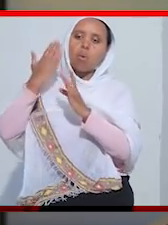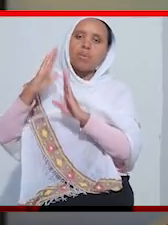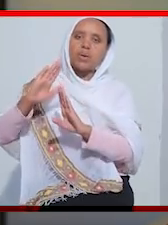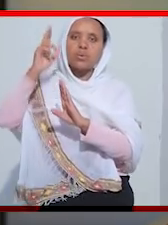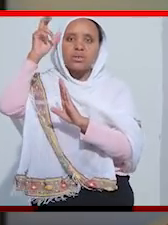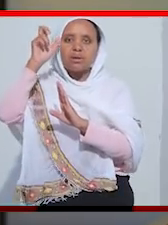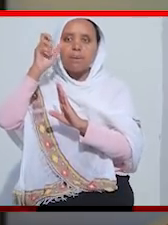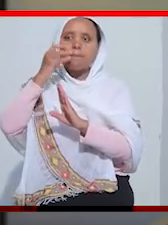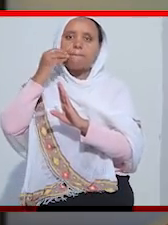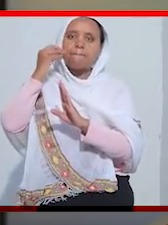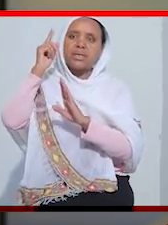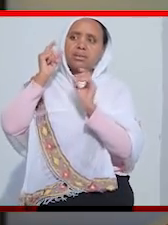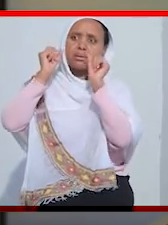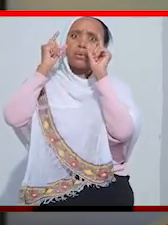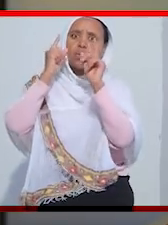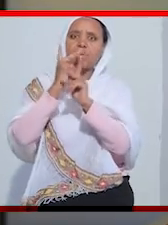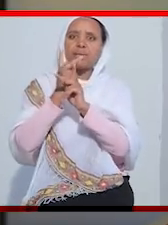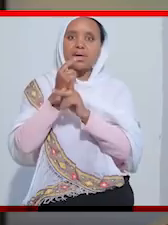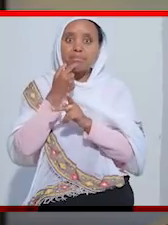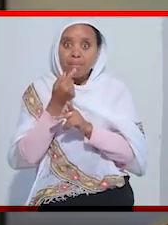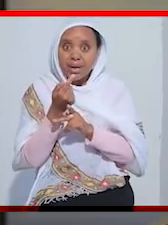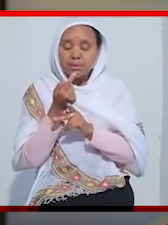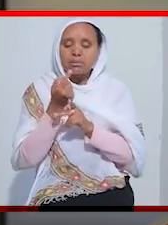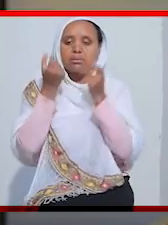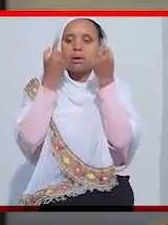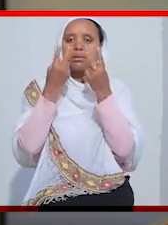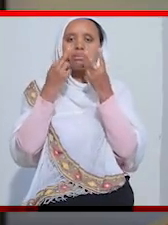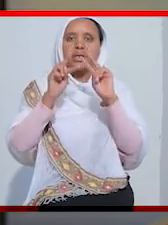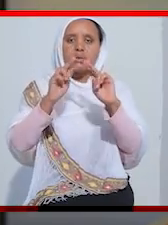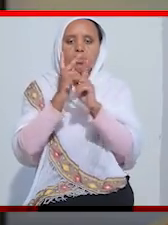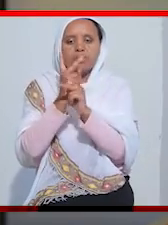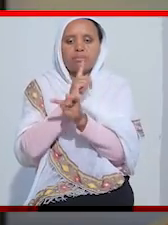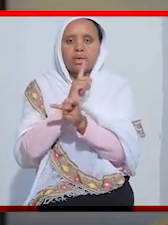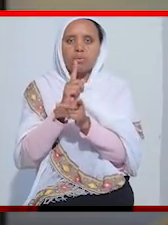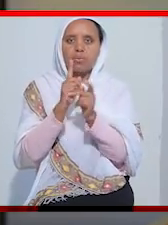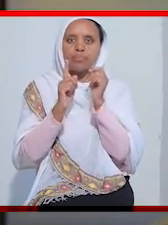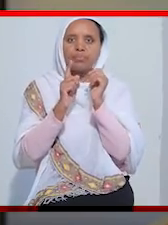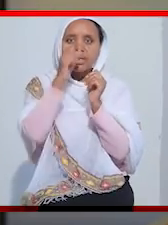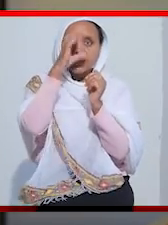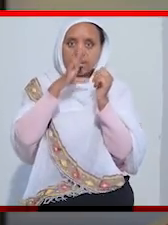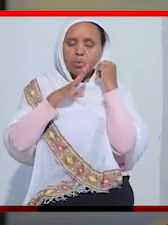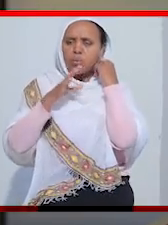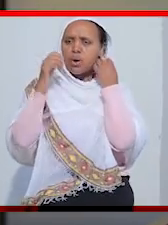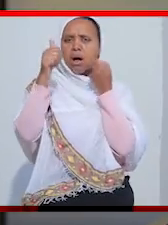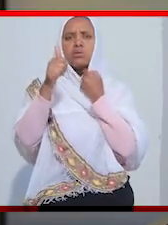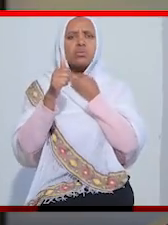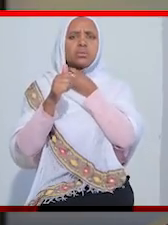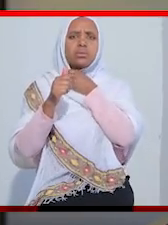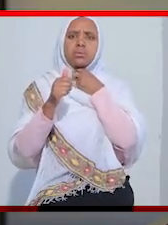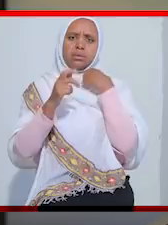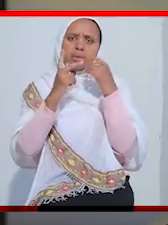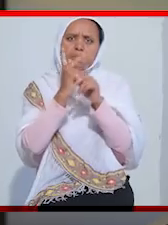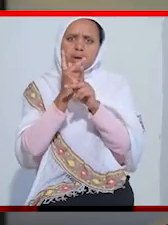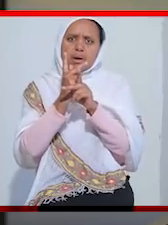ደግሞ ከወንበዴው ሰይጣን ቤትን ተግቶ መጠበቅ በማለት ትጋት የሚያሳየው ለመጠበቅ ነው። ሰው